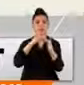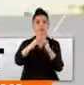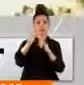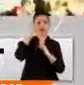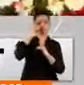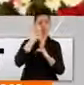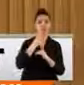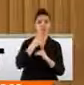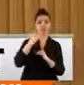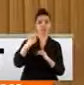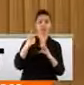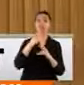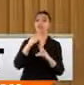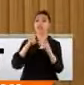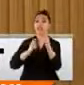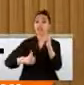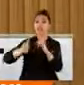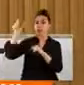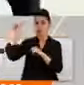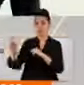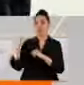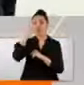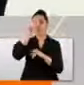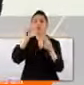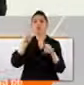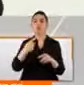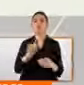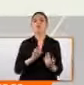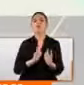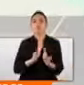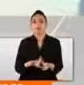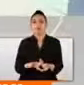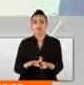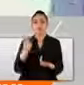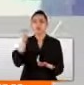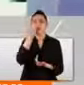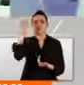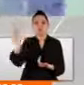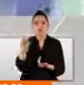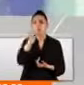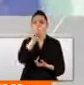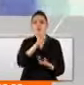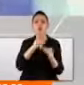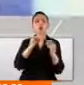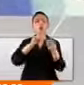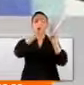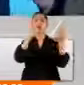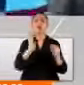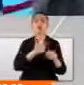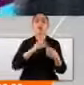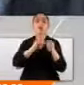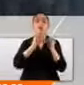partinin genel başkanı, onun da tek gündem konusu benim. Sayın Bahçeli'nin ya bu esnafın derdi nedir diye sorduğunu duydunuz